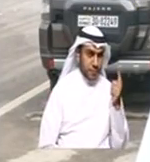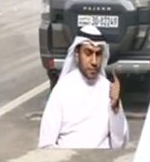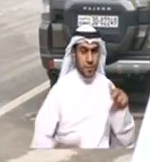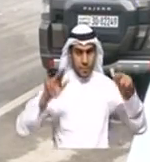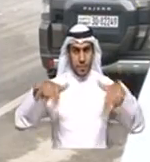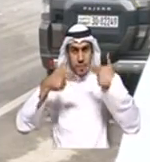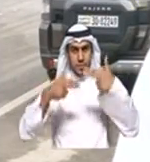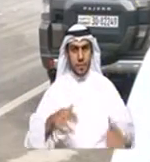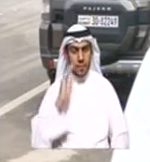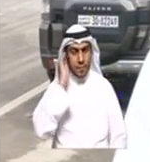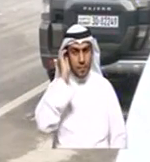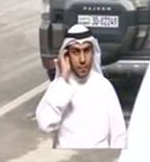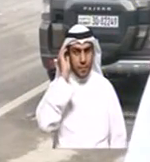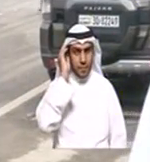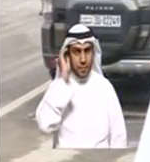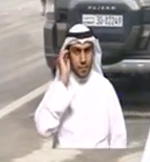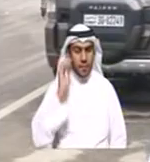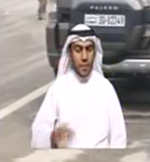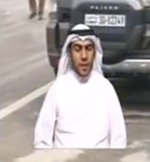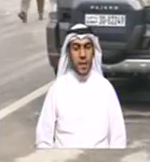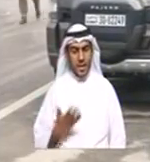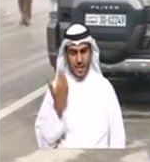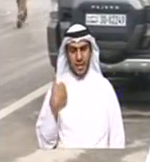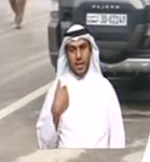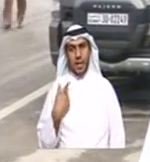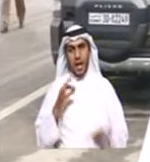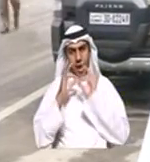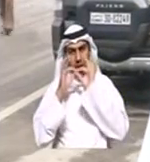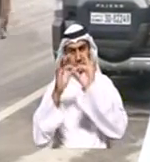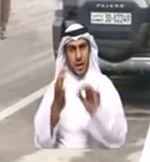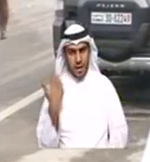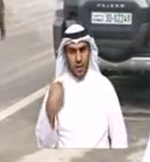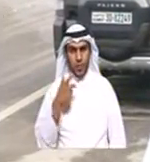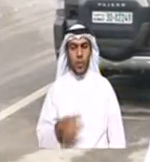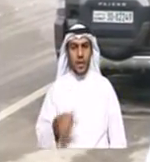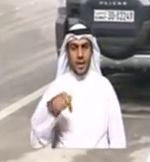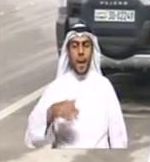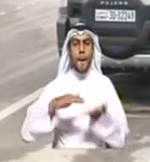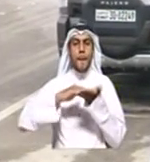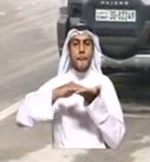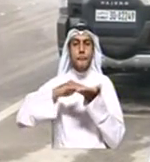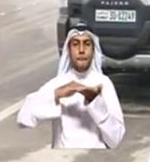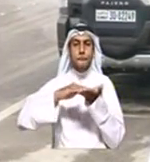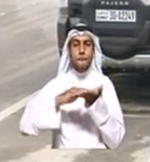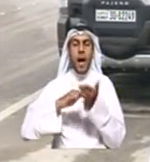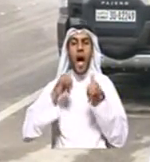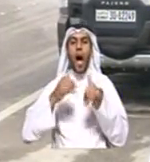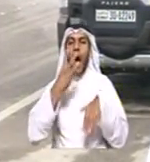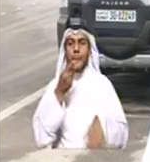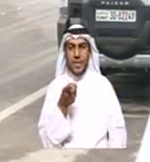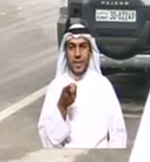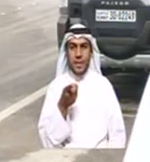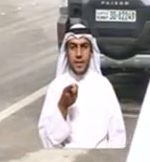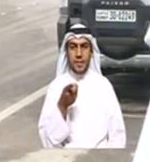نعم سهاي، مثل ما ذكرت لك قبل قليل في هذا المكان تحديدا في محافظة الأحمدي